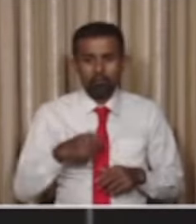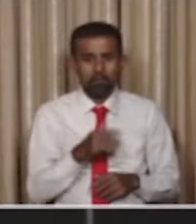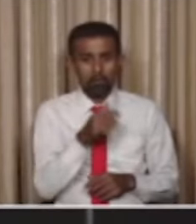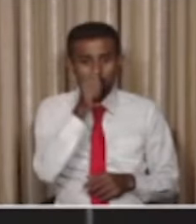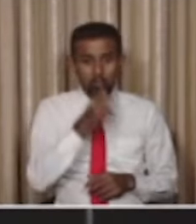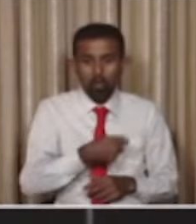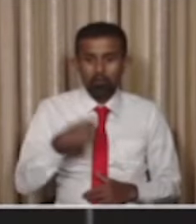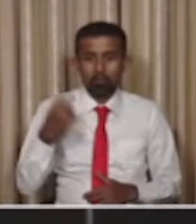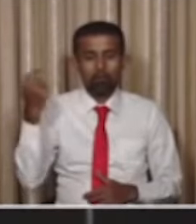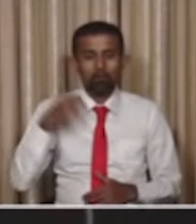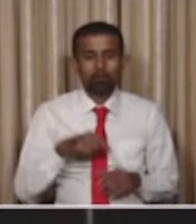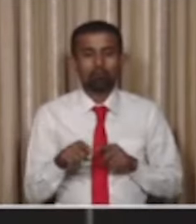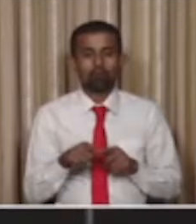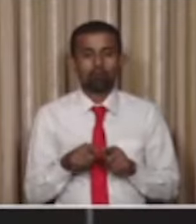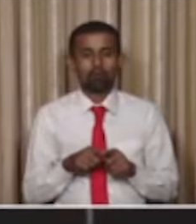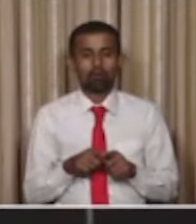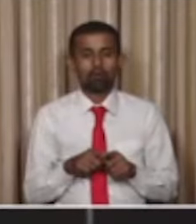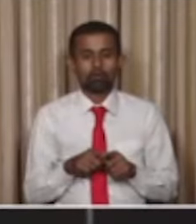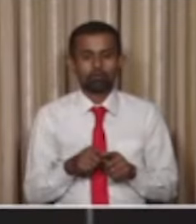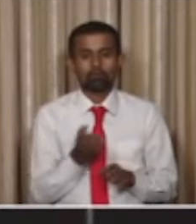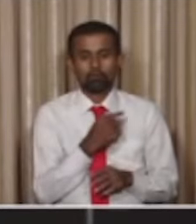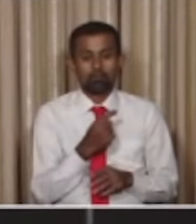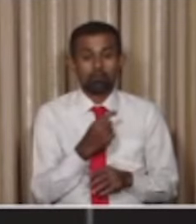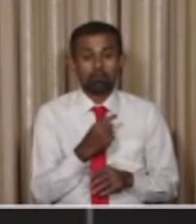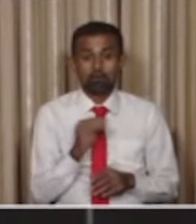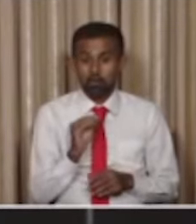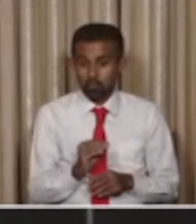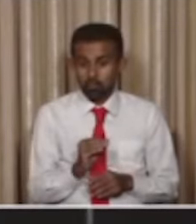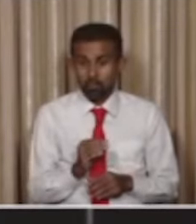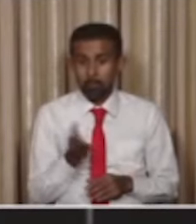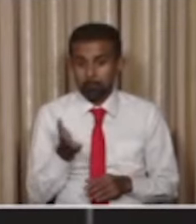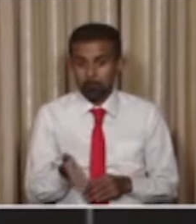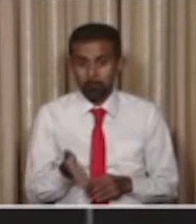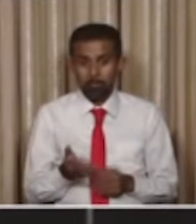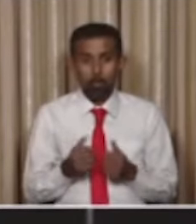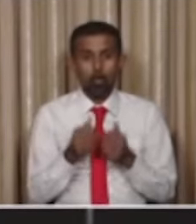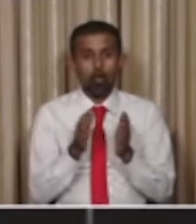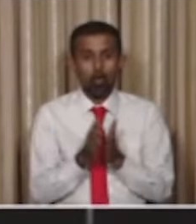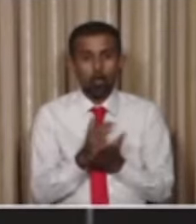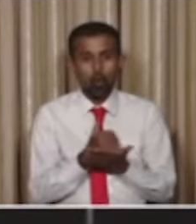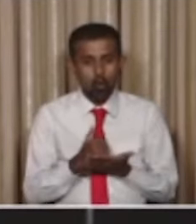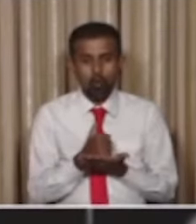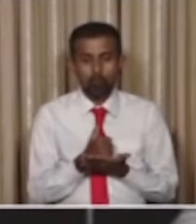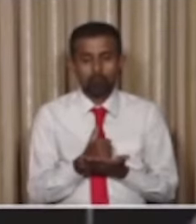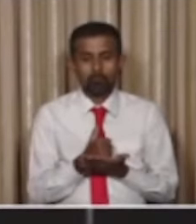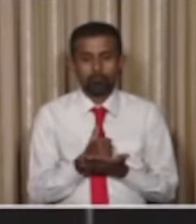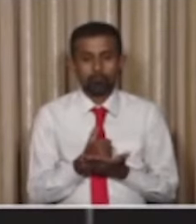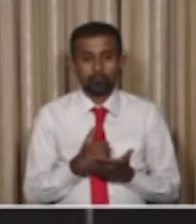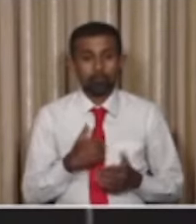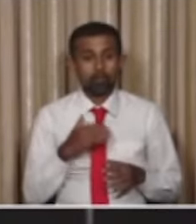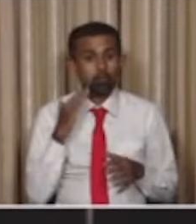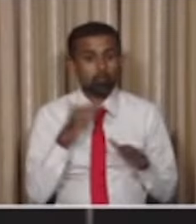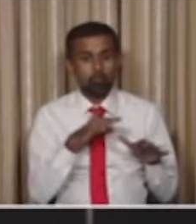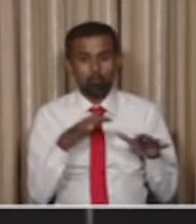කණ්ඩ එනවායි කියන ඒ අදහස් තමයි දාලා තියෙන්නේ. නමුත් මේ ඒ සියලු දේම අද අපේ